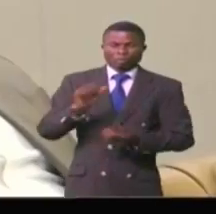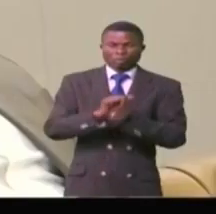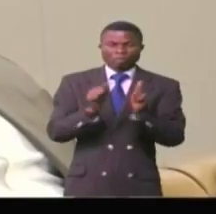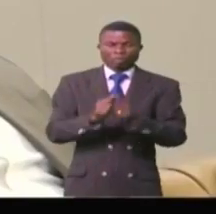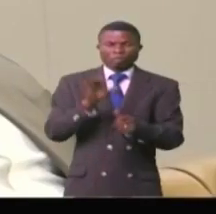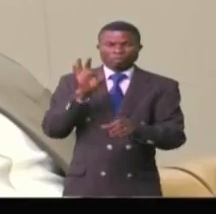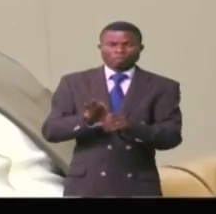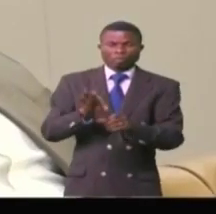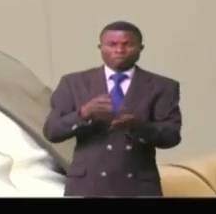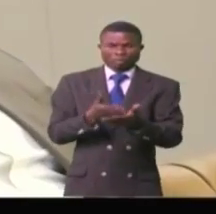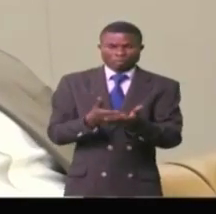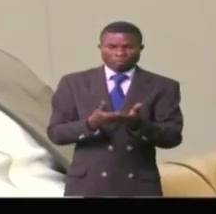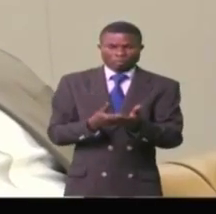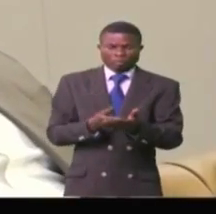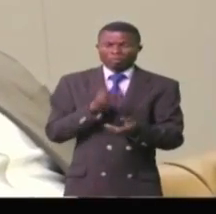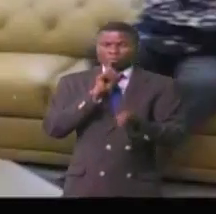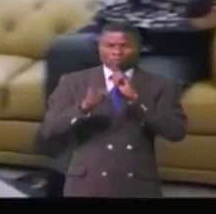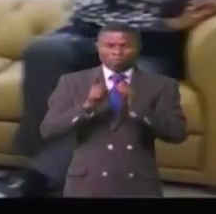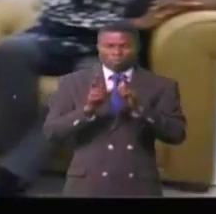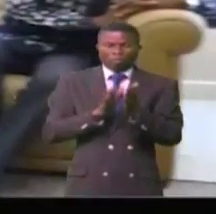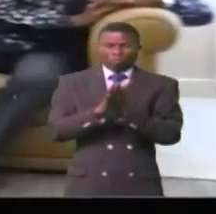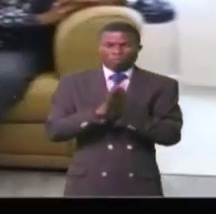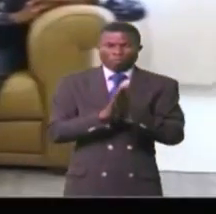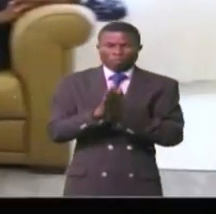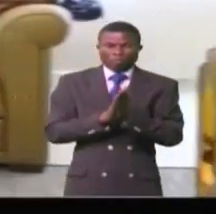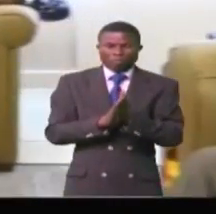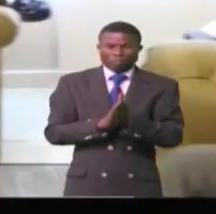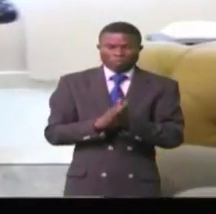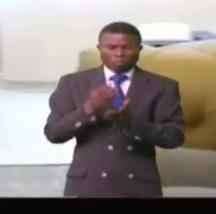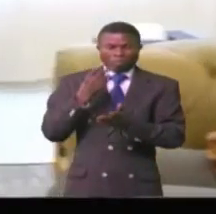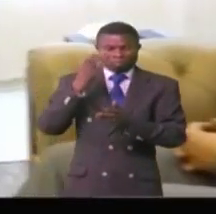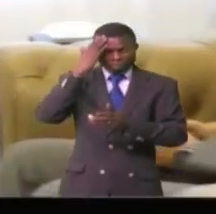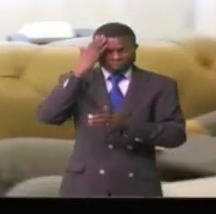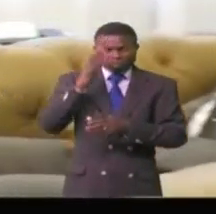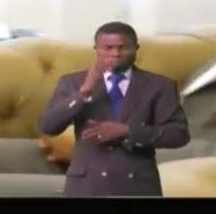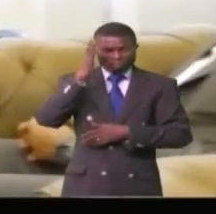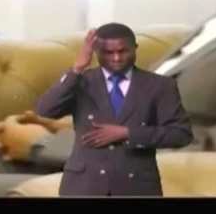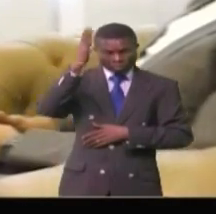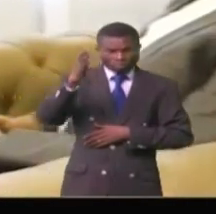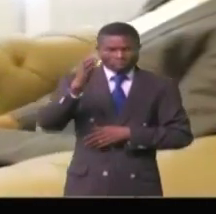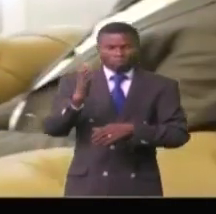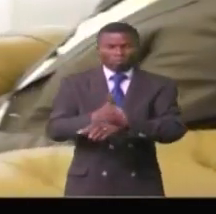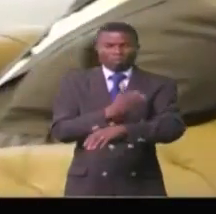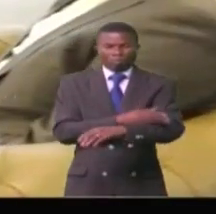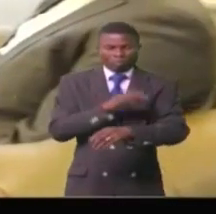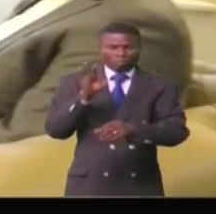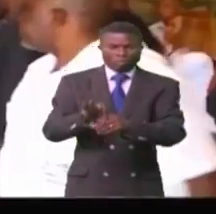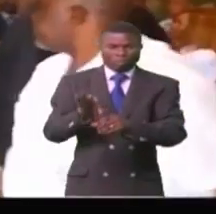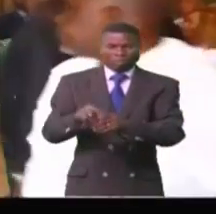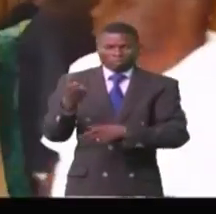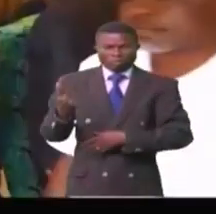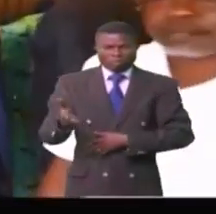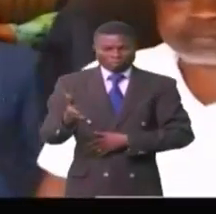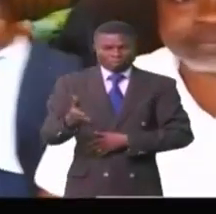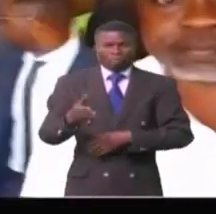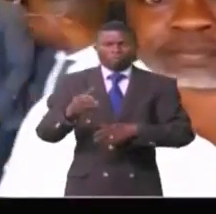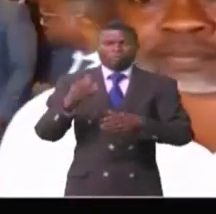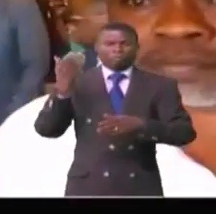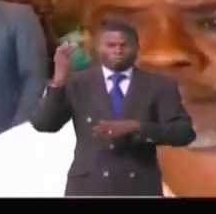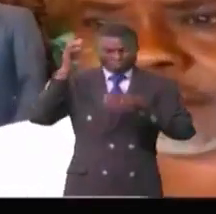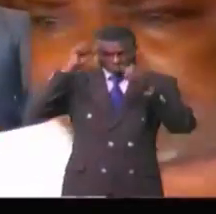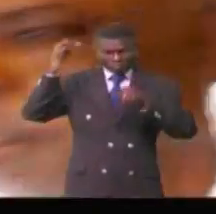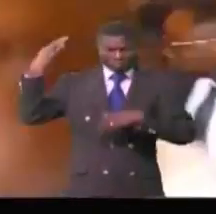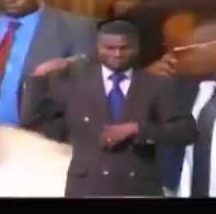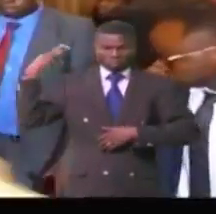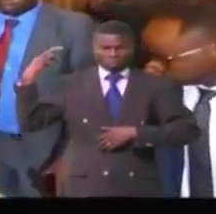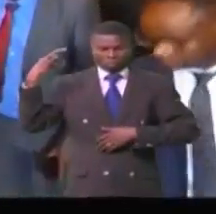processus électoral. Entretien qui a consisté à un aperçu général sur l'évolution du train électoral. Denis Mukwege, qui fait ses